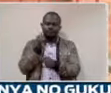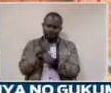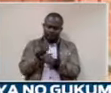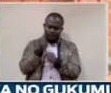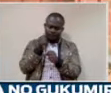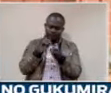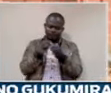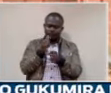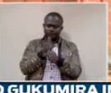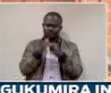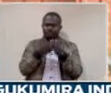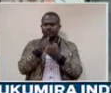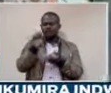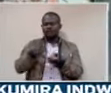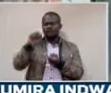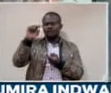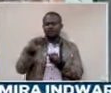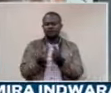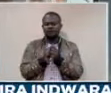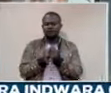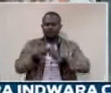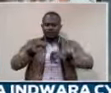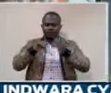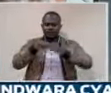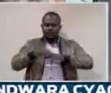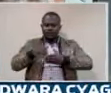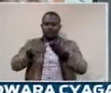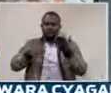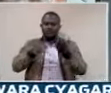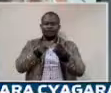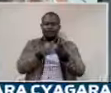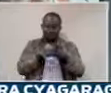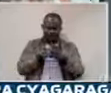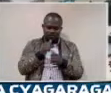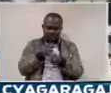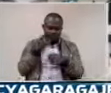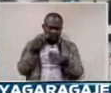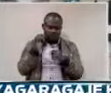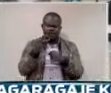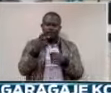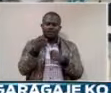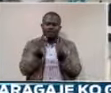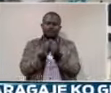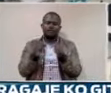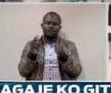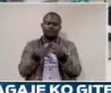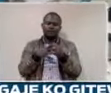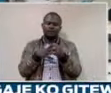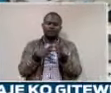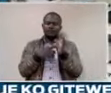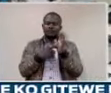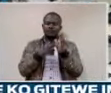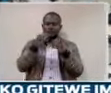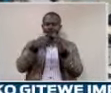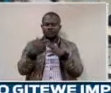umubare w'abakozi wagabanutse. Ubushakashatsi bw'ikigo cy'ibarurisha mibare cyakoze mu kwezi kwa kabiri umwaka w'2019 bwerekanaga